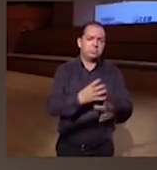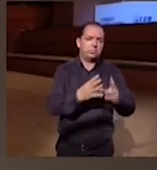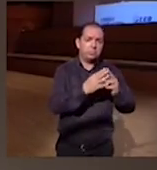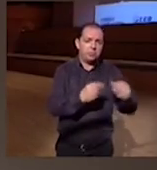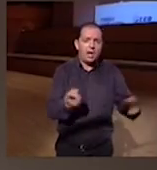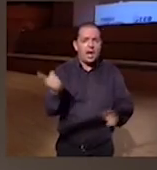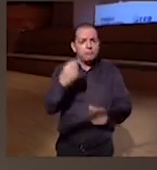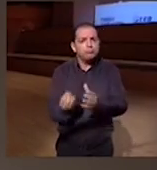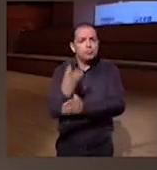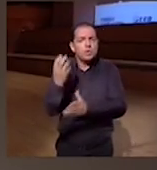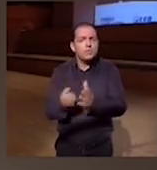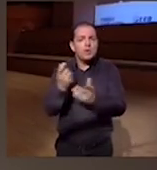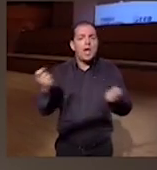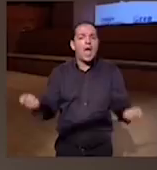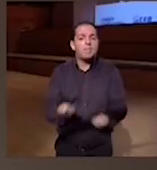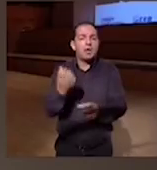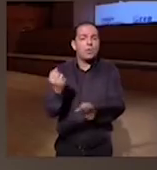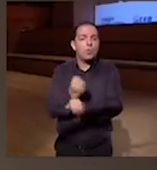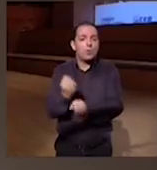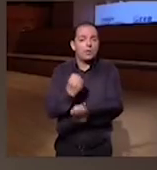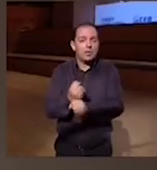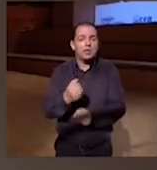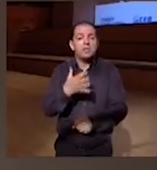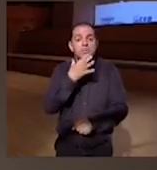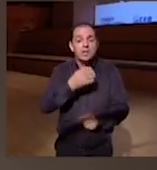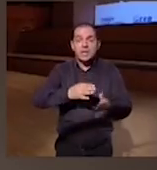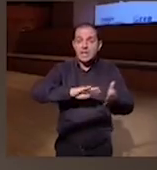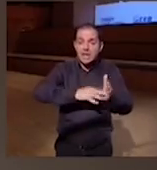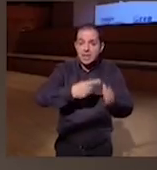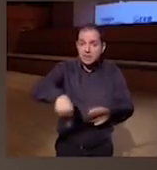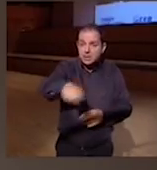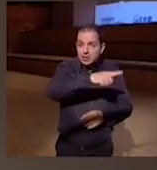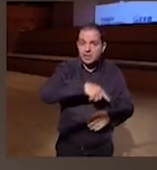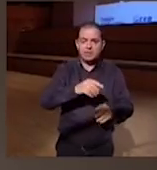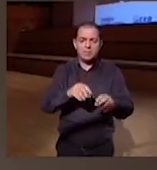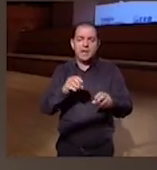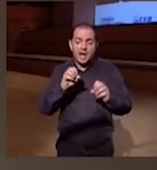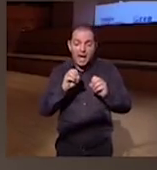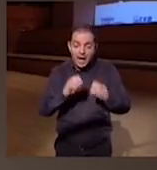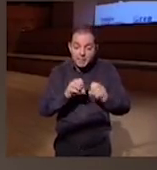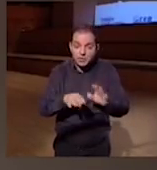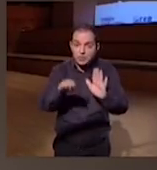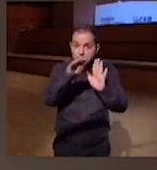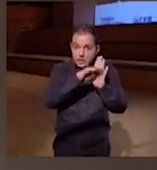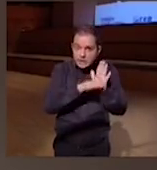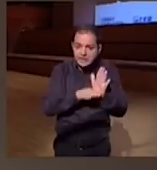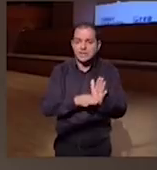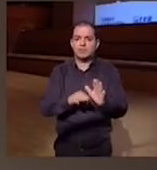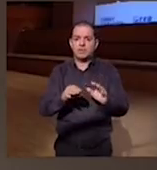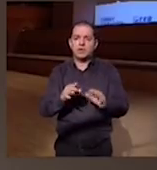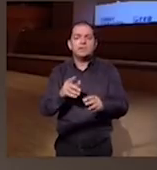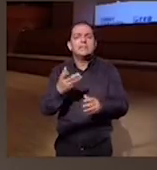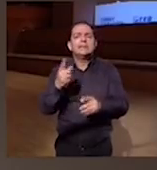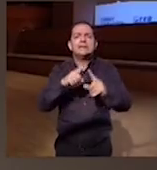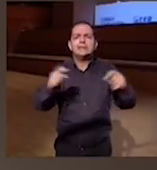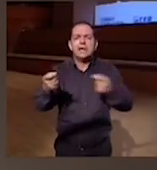νέα, δημιουργώντας την ανάγκη για προσαρμογή του εκπαιδευτικού συστήματος στην παρακολούθηση των